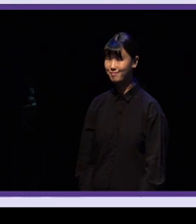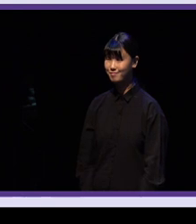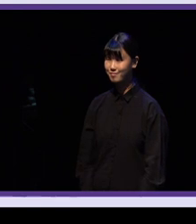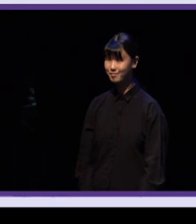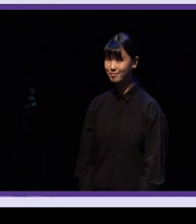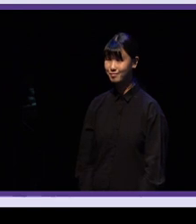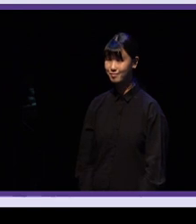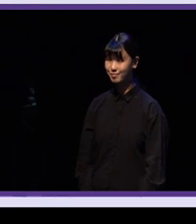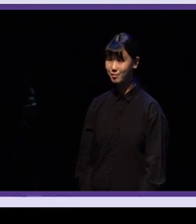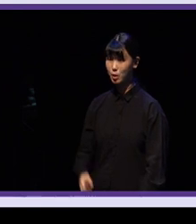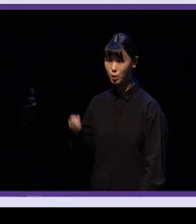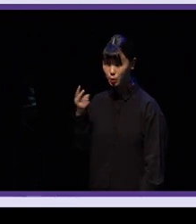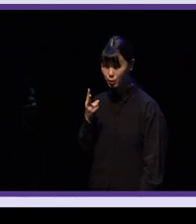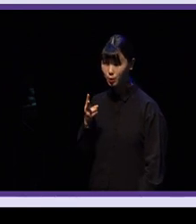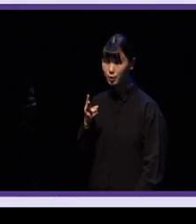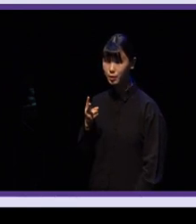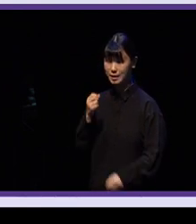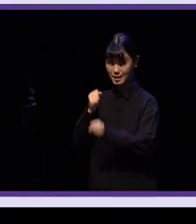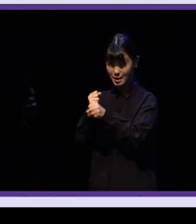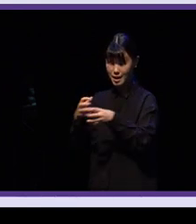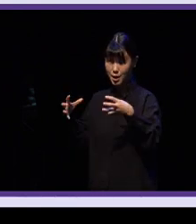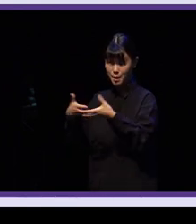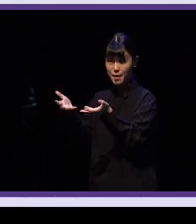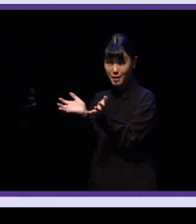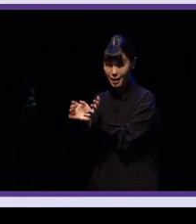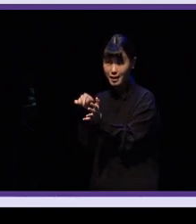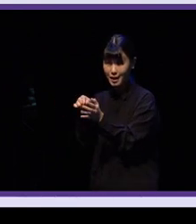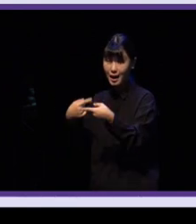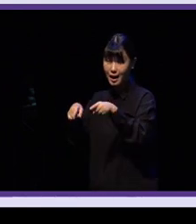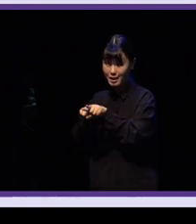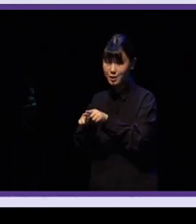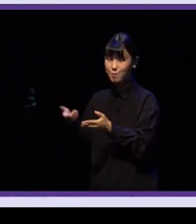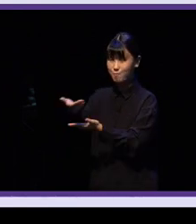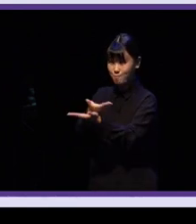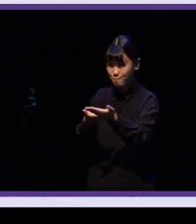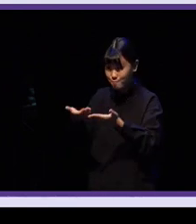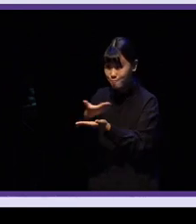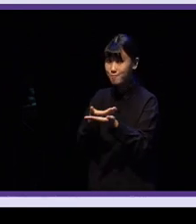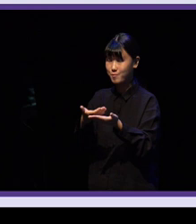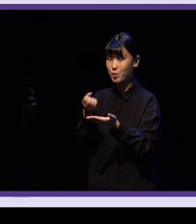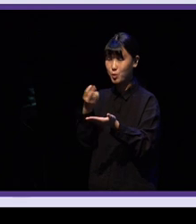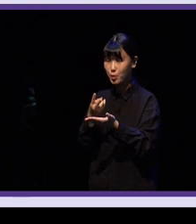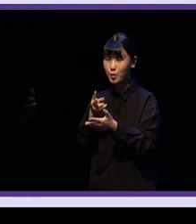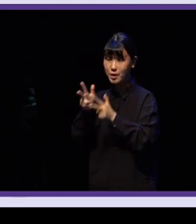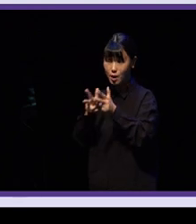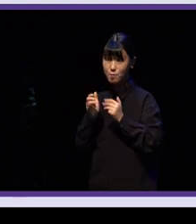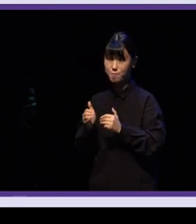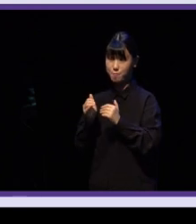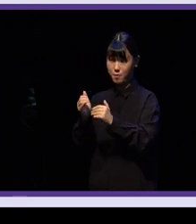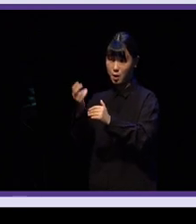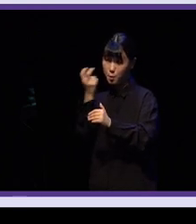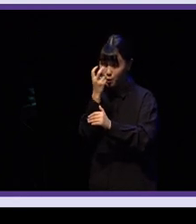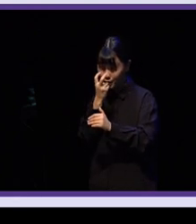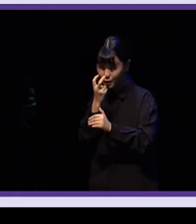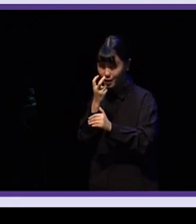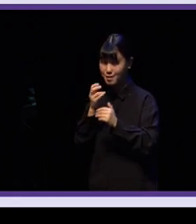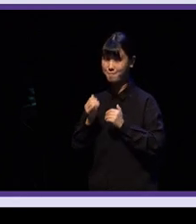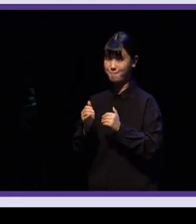창작 협력단과 함께하는 네트워크 교류라던가 뭐 사업 수행 모니터링 등등이 일정들이